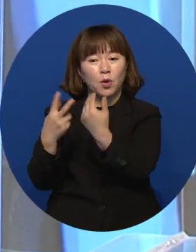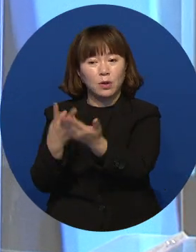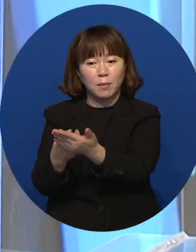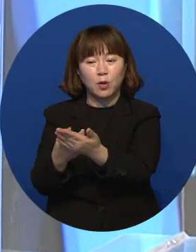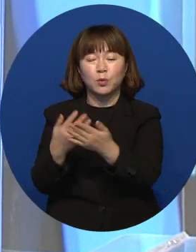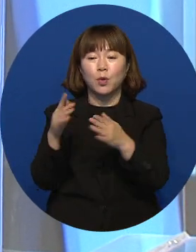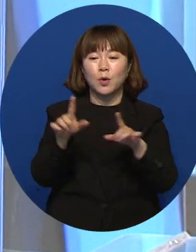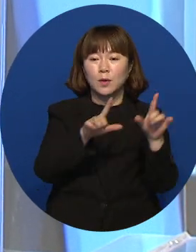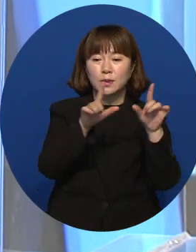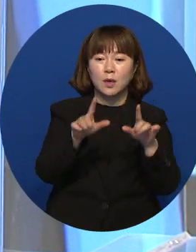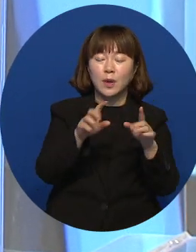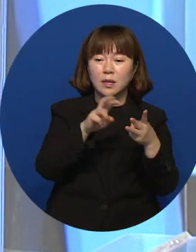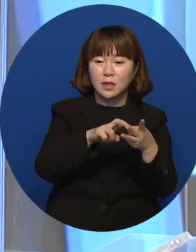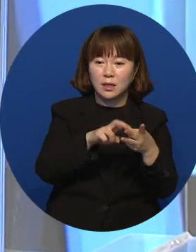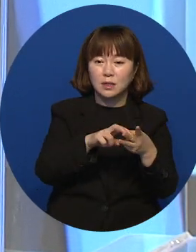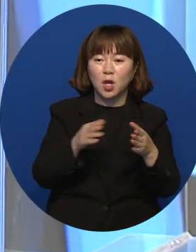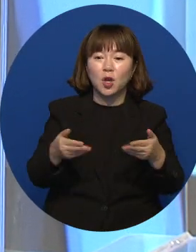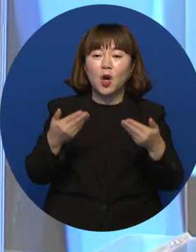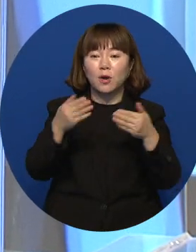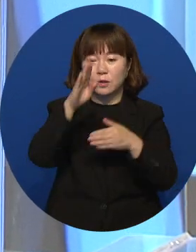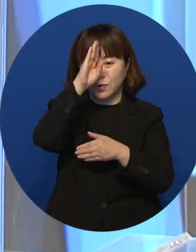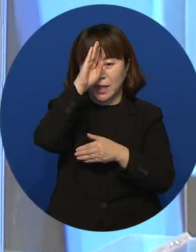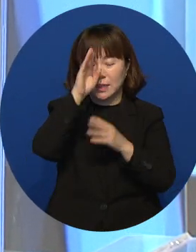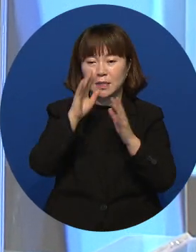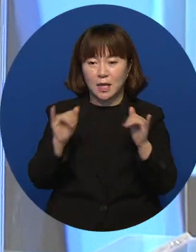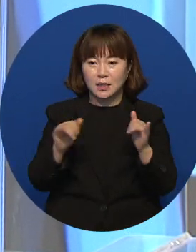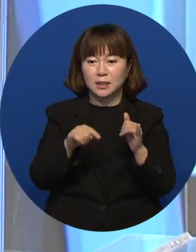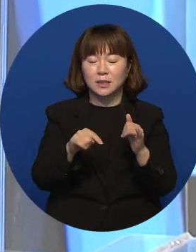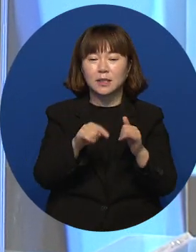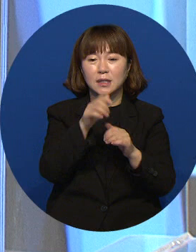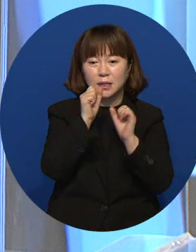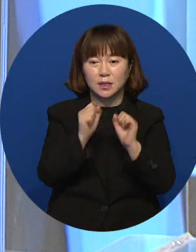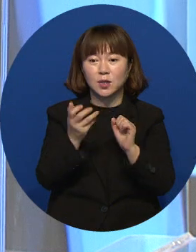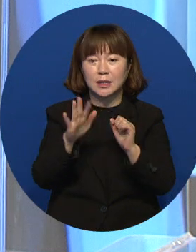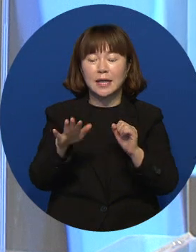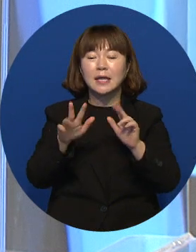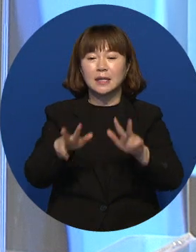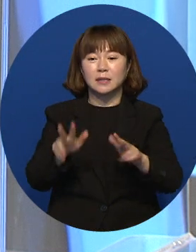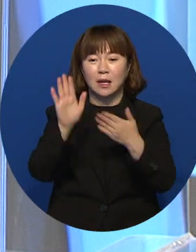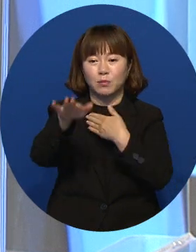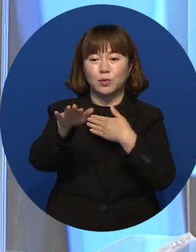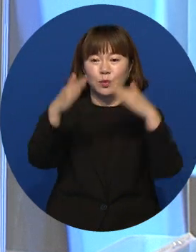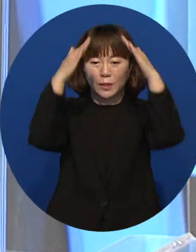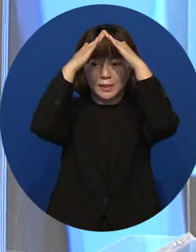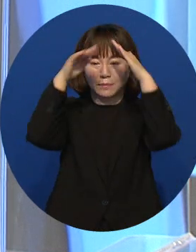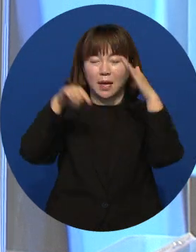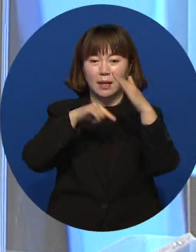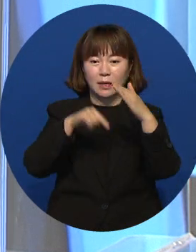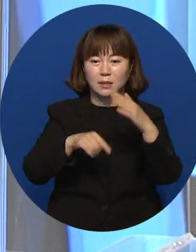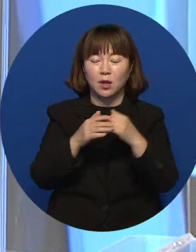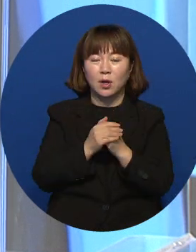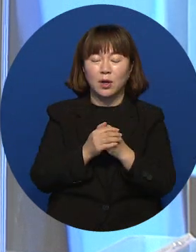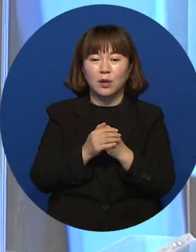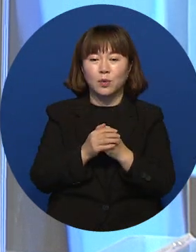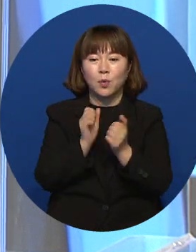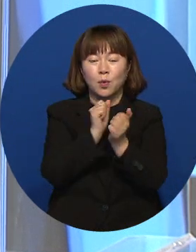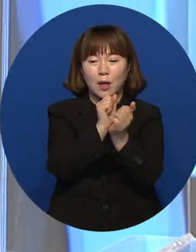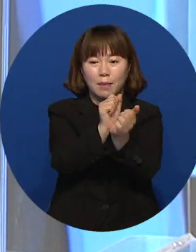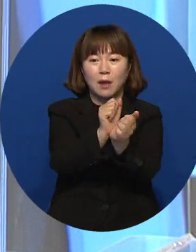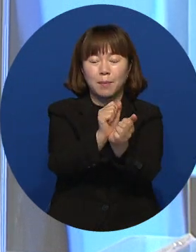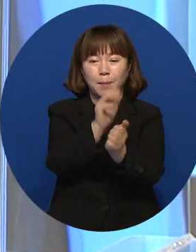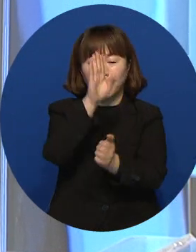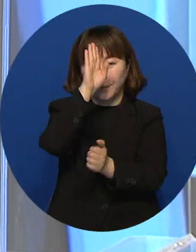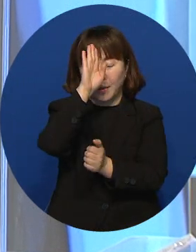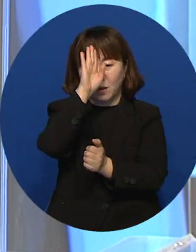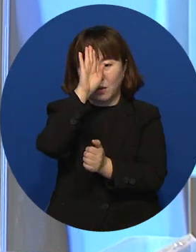이런 되셨는데 집에서 제 퇴출을 확충을 하고요 그리고 가면 범 전담 명언을 확충 합니다 그래서 구별로 그런